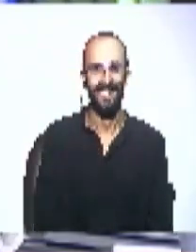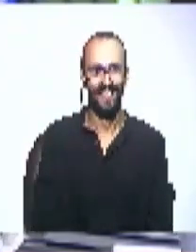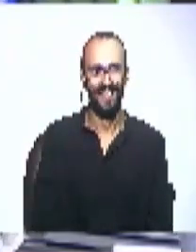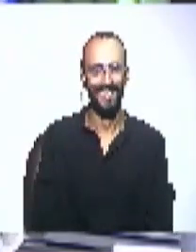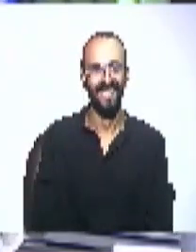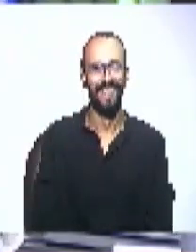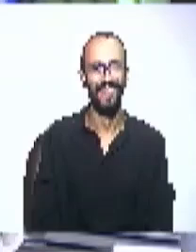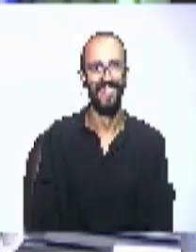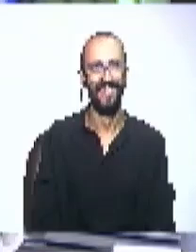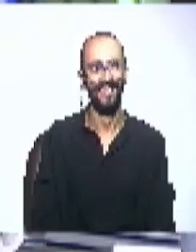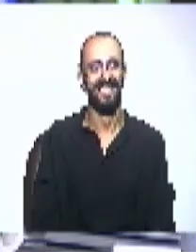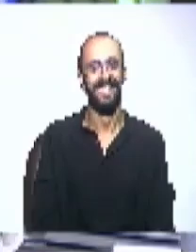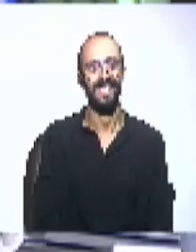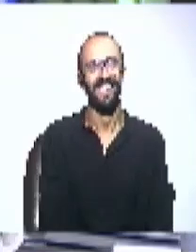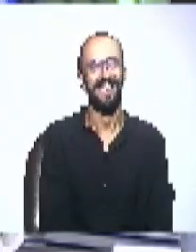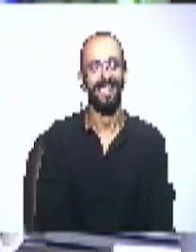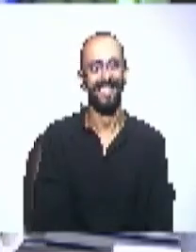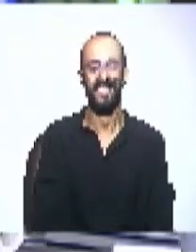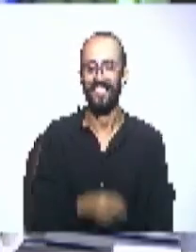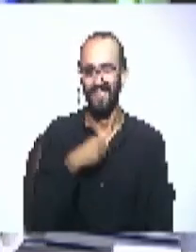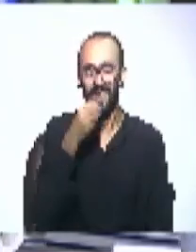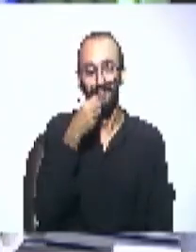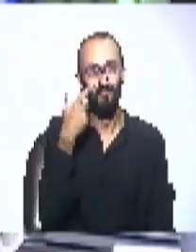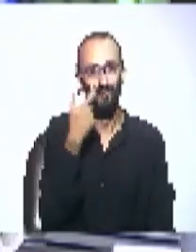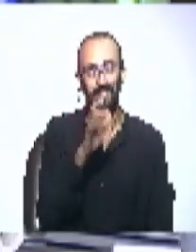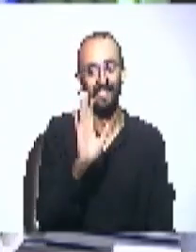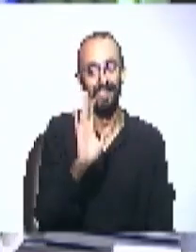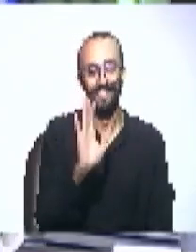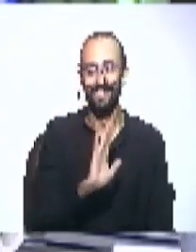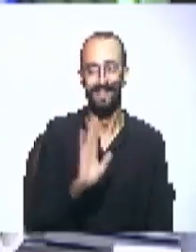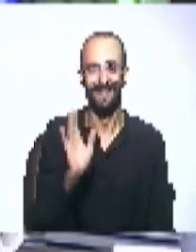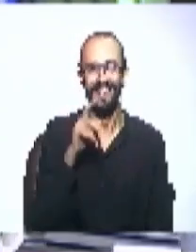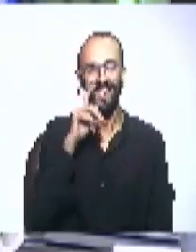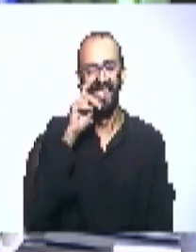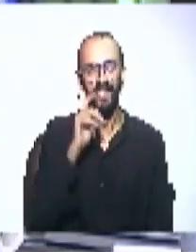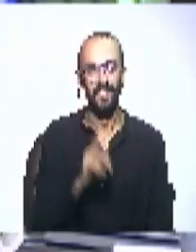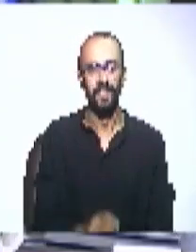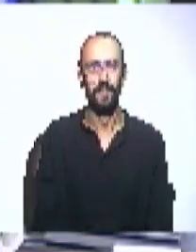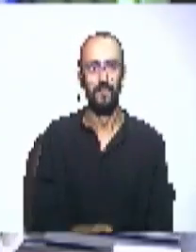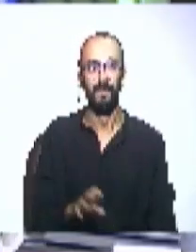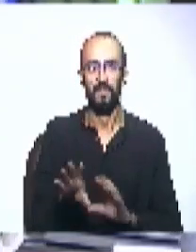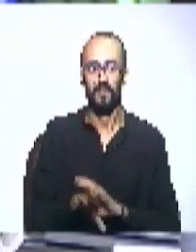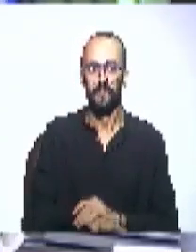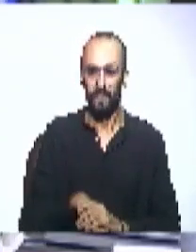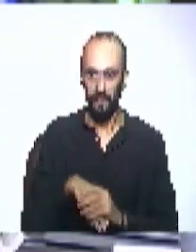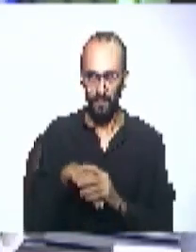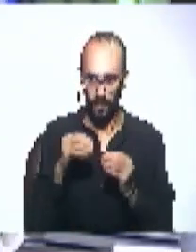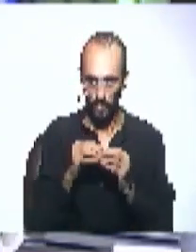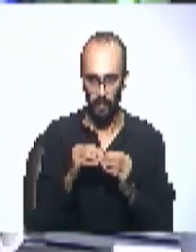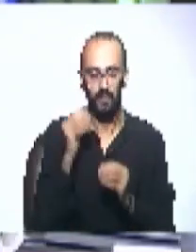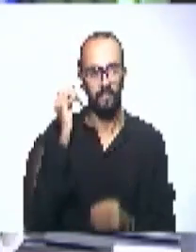ما أنا مش هعرف أنت كنت بتقولي إيه لأن كنت باكل. فإحنا دلوقتي عملنا